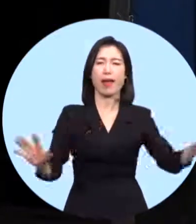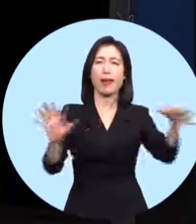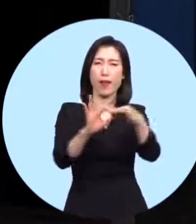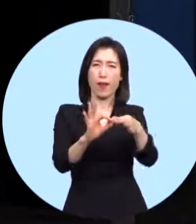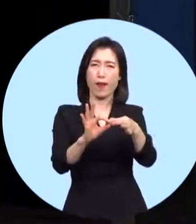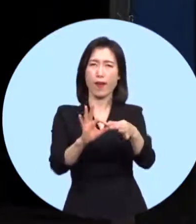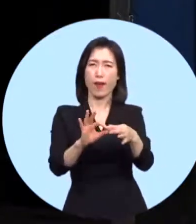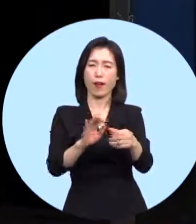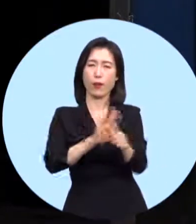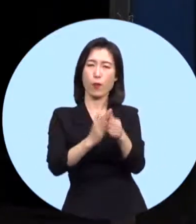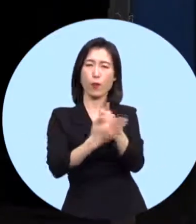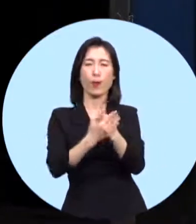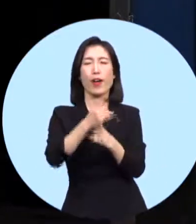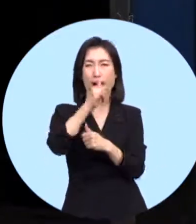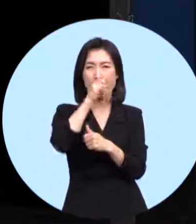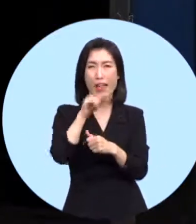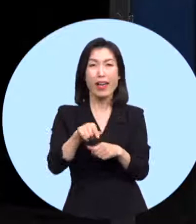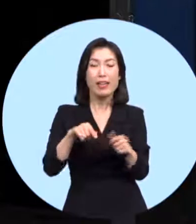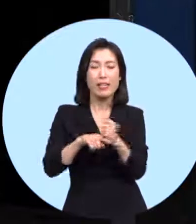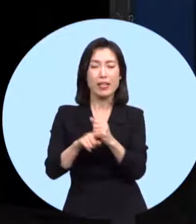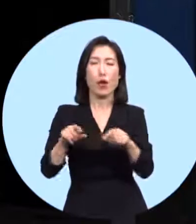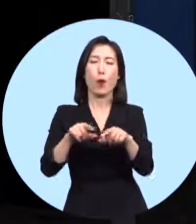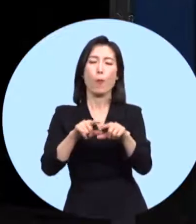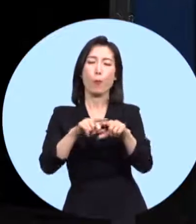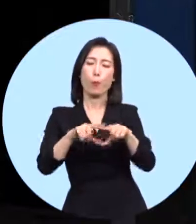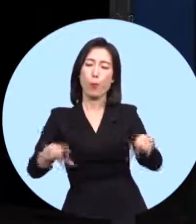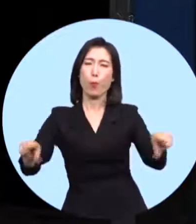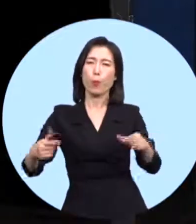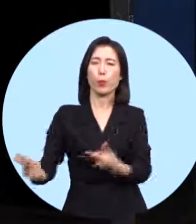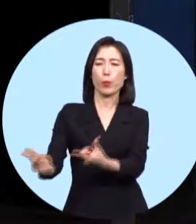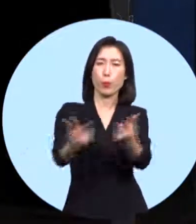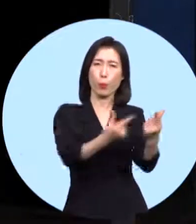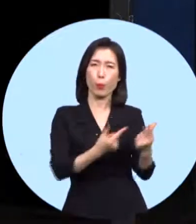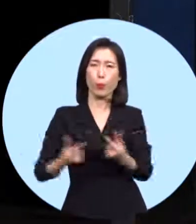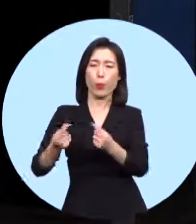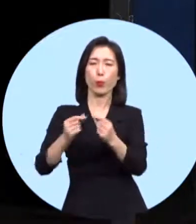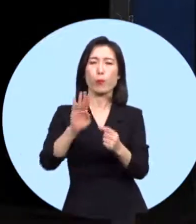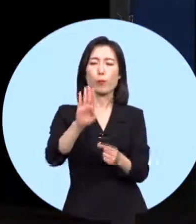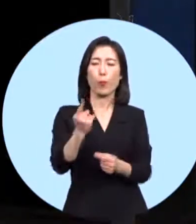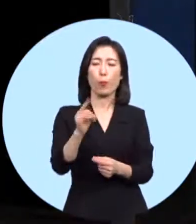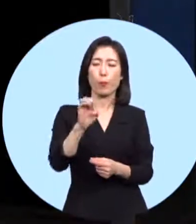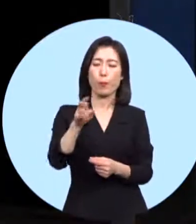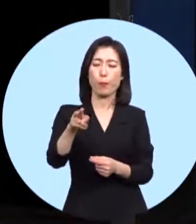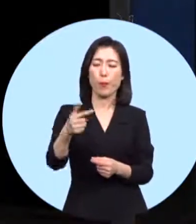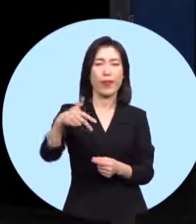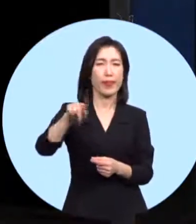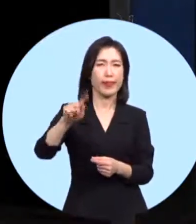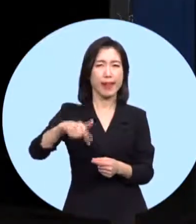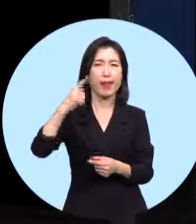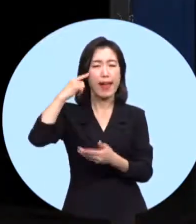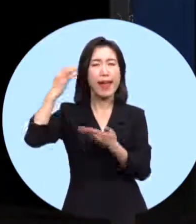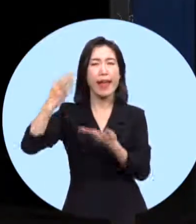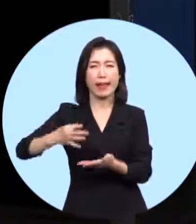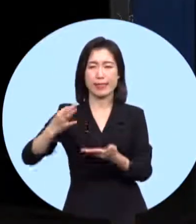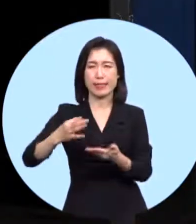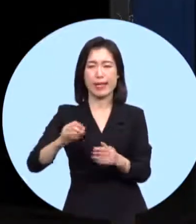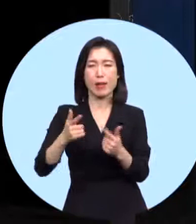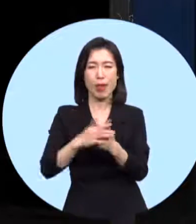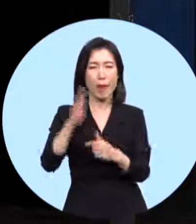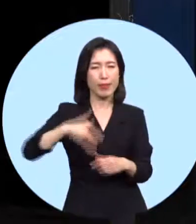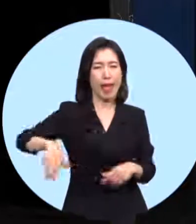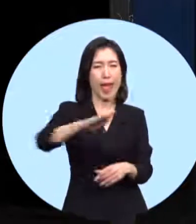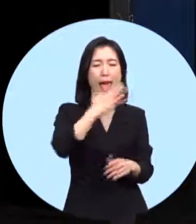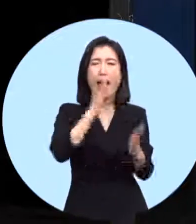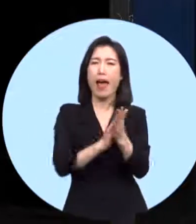이것은 보편적 가치, 인류 보편적 가치인 인권이나 내지는 지속가능 발전,